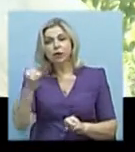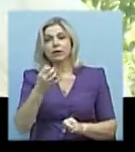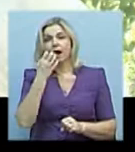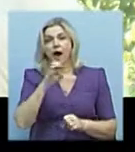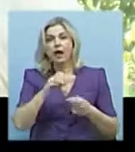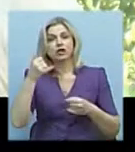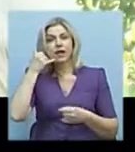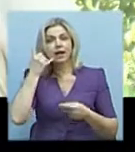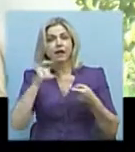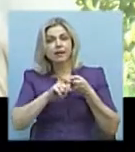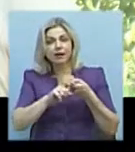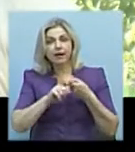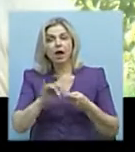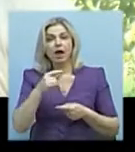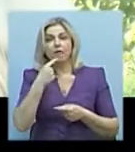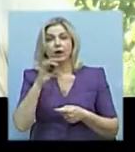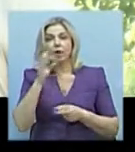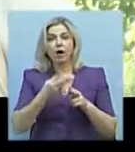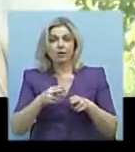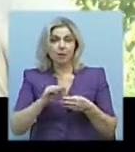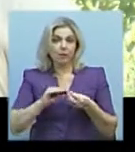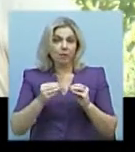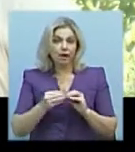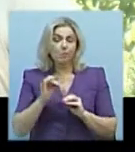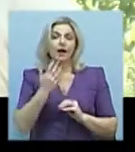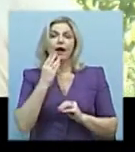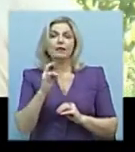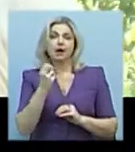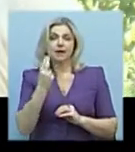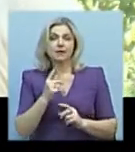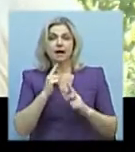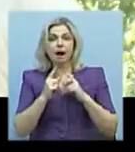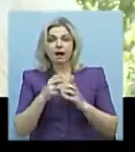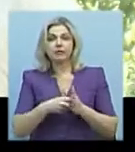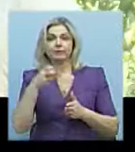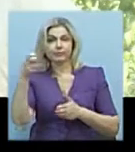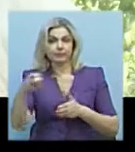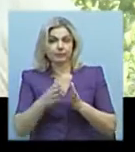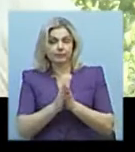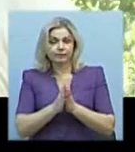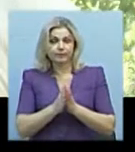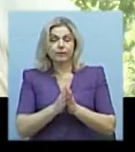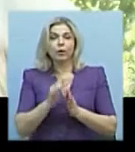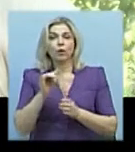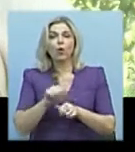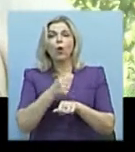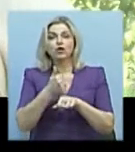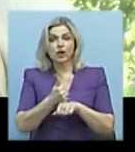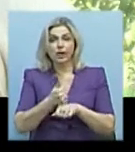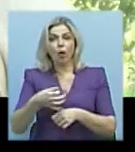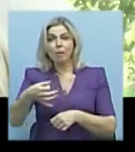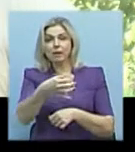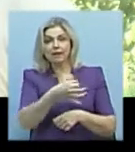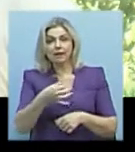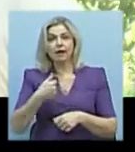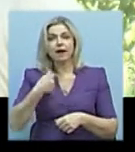гарячі лінії, казати про цю проблему, тому що і Національна рада звернулася з листом до очільників областей. Наскільки